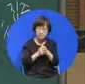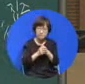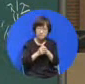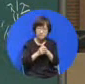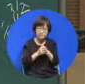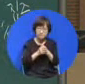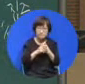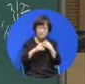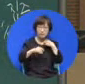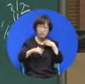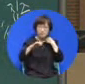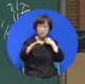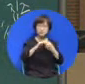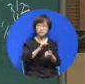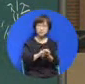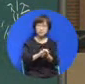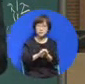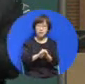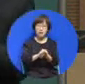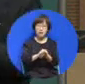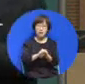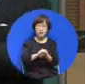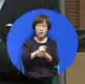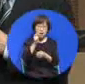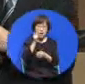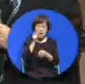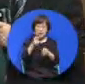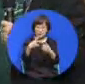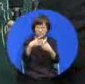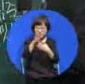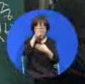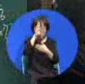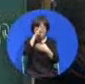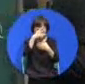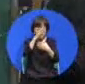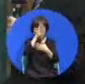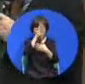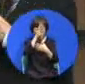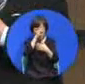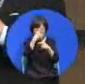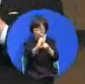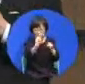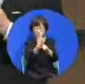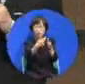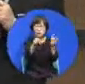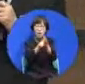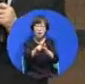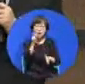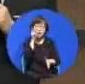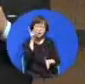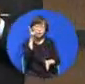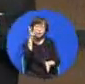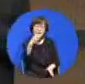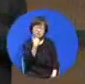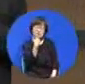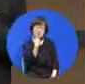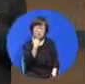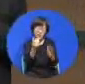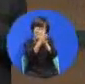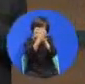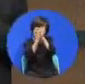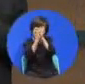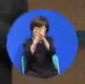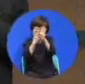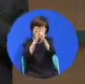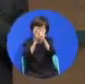밀려 있대요. I told someone to research this, and they said that in the schools. They're not even able to do anything at all, but there are